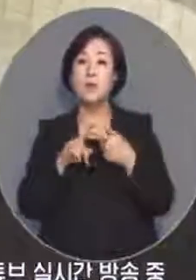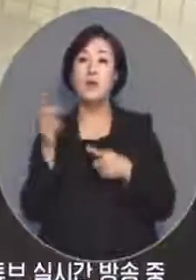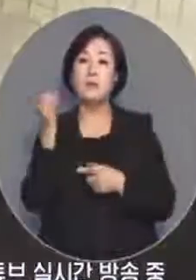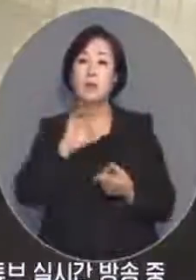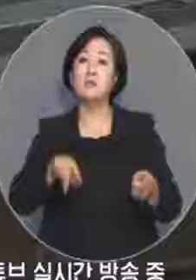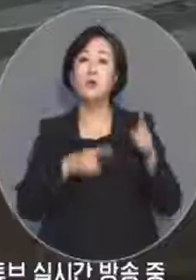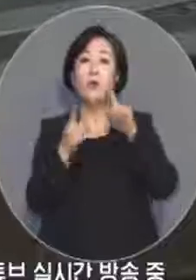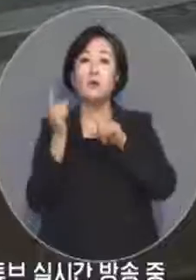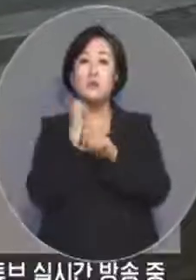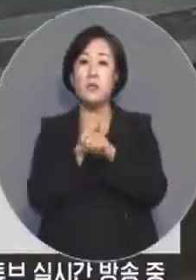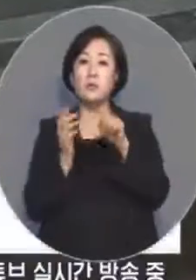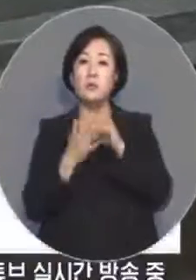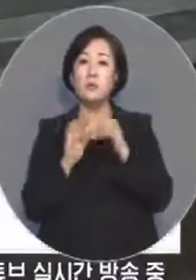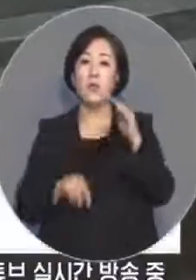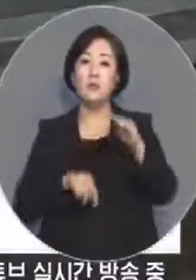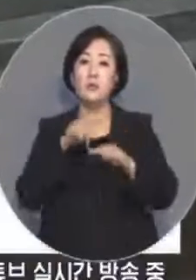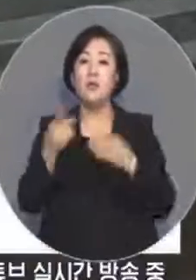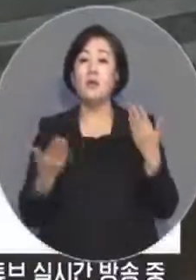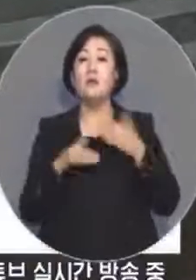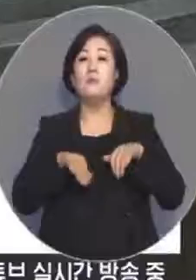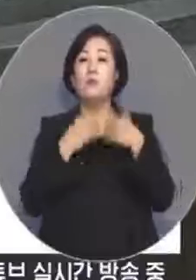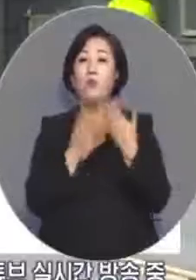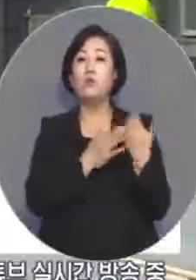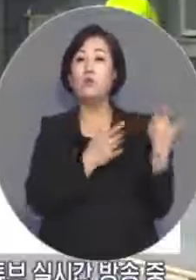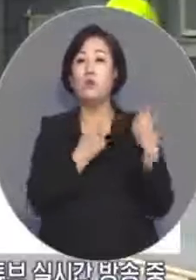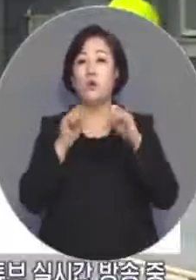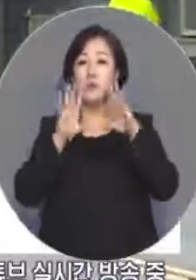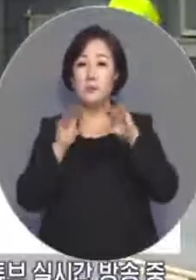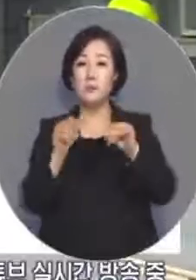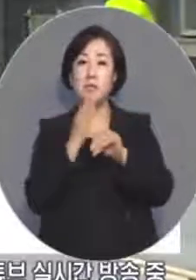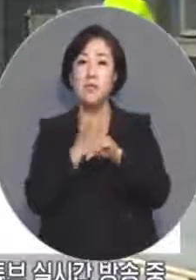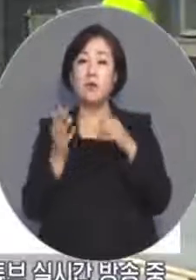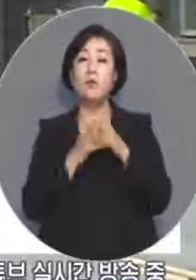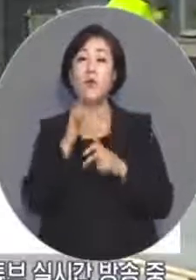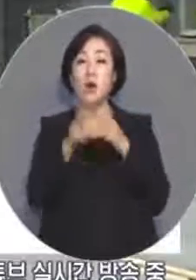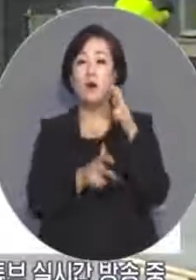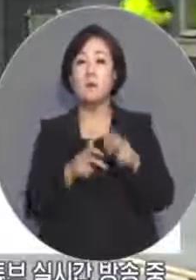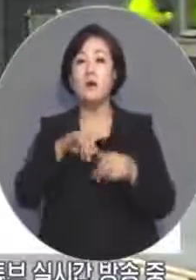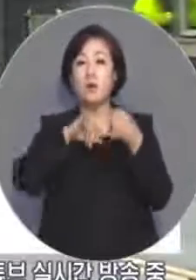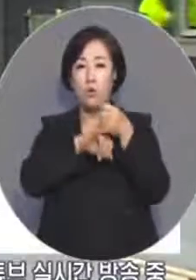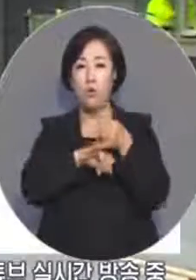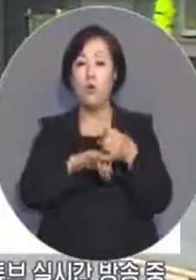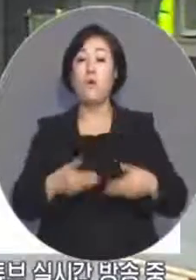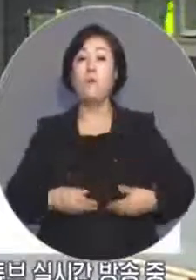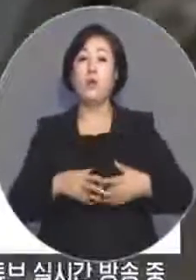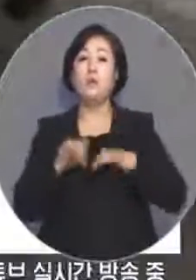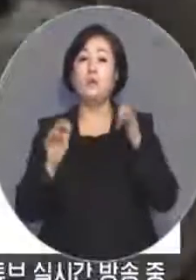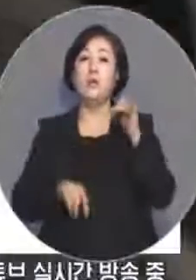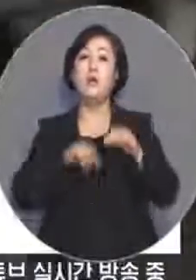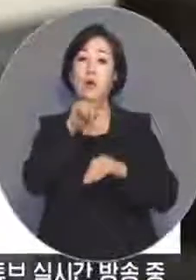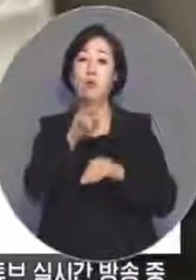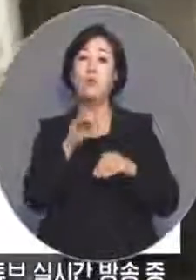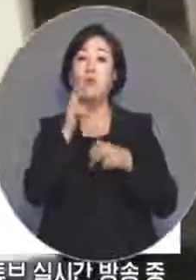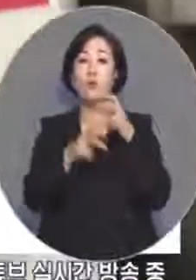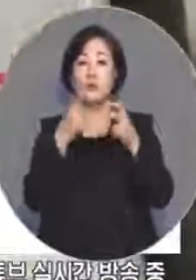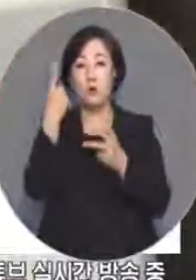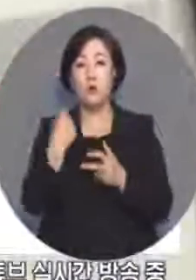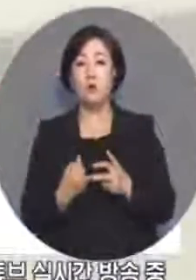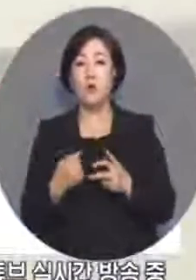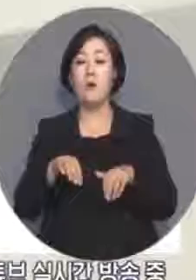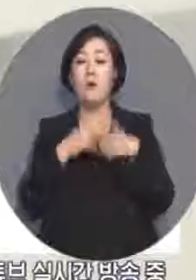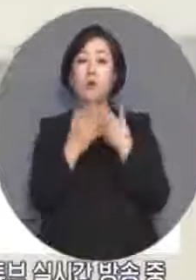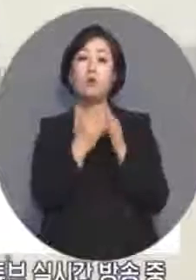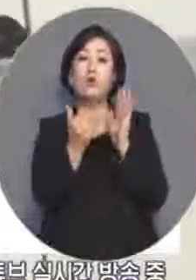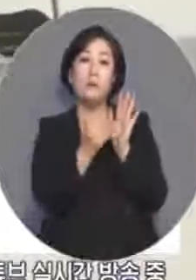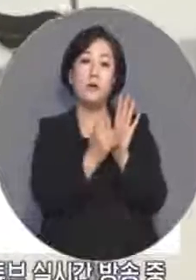확산에 따라 출전 등 대외 업무를 전면 금지한 데 이어 생산 관련 필수 이름을 제외한 외부인 에 공장 출입도 철저히